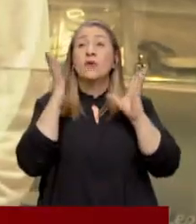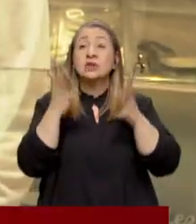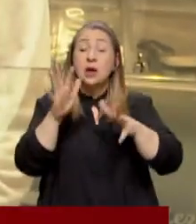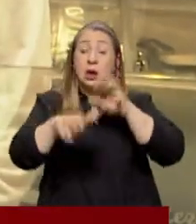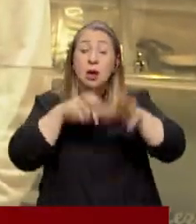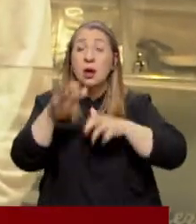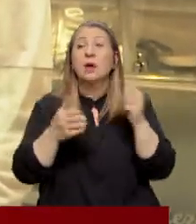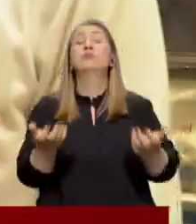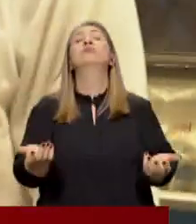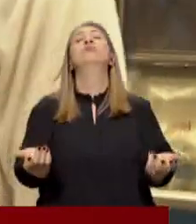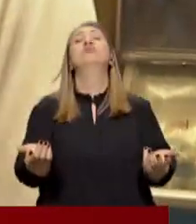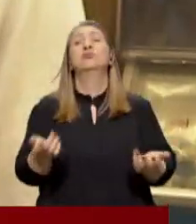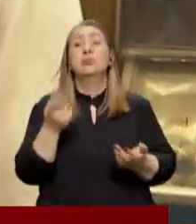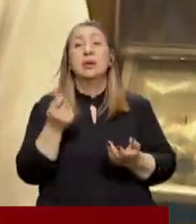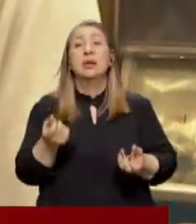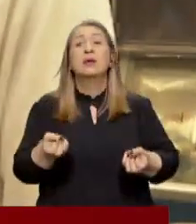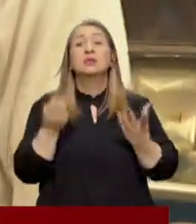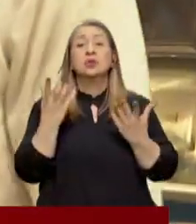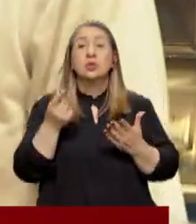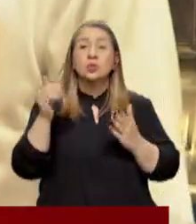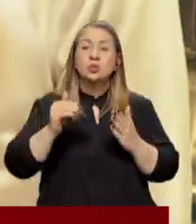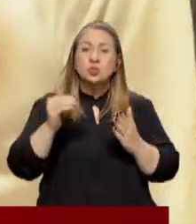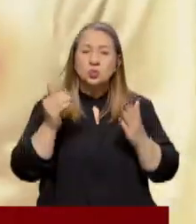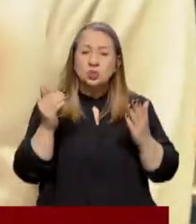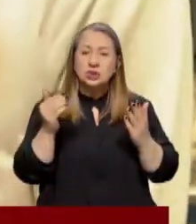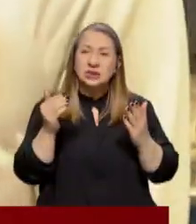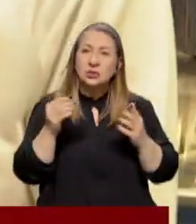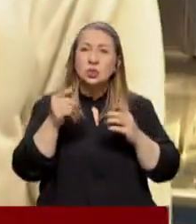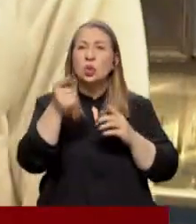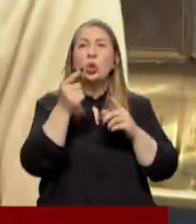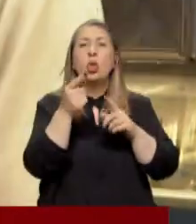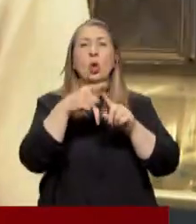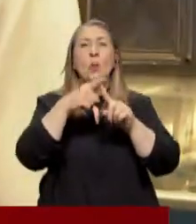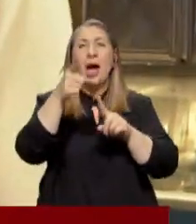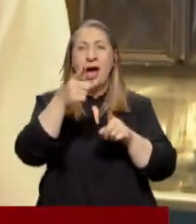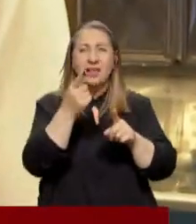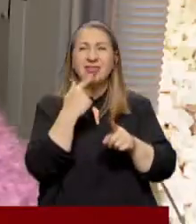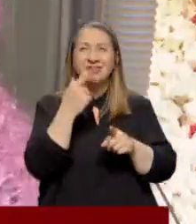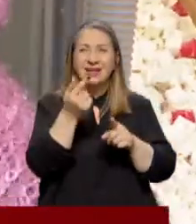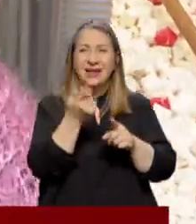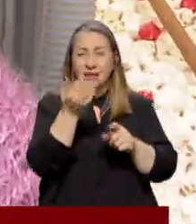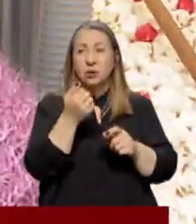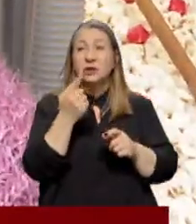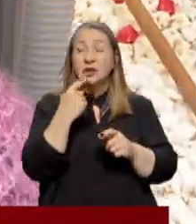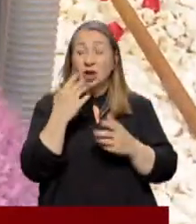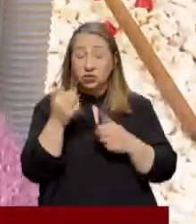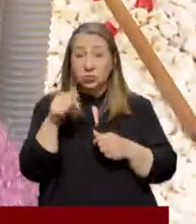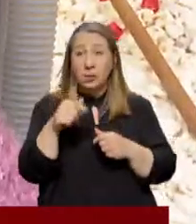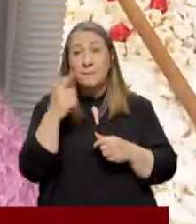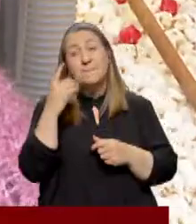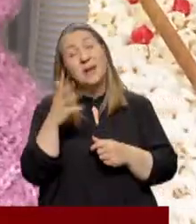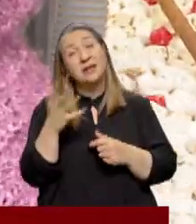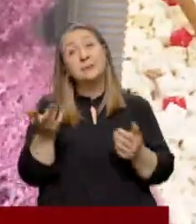fazla siparişler almıyoruz. Bütçesine göre düşük gelince tulumbaya yönelen vatandaşlarımız oluyor. Tatlı girecek mi eve?